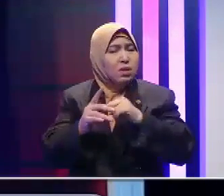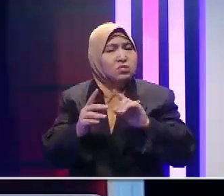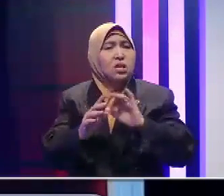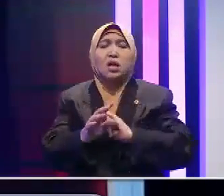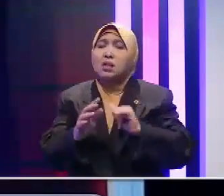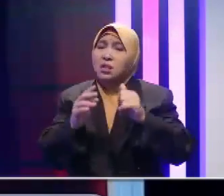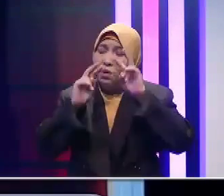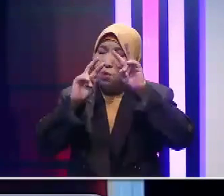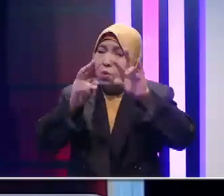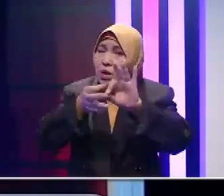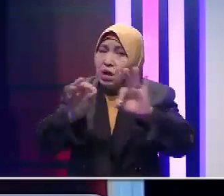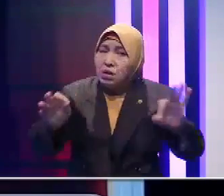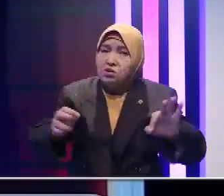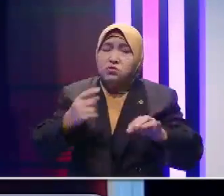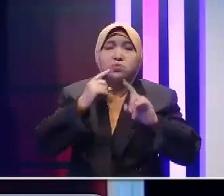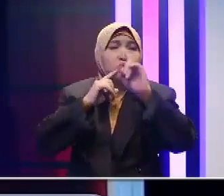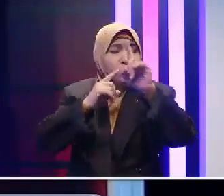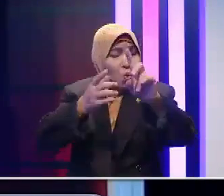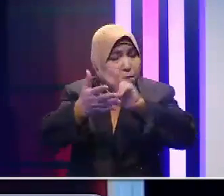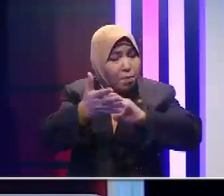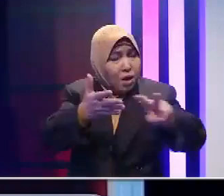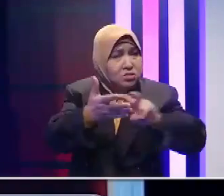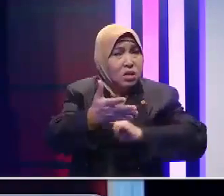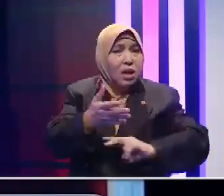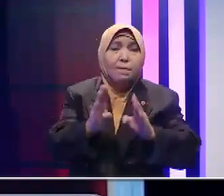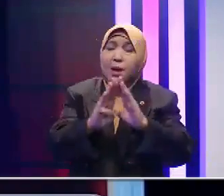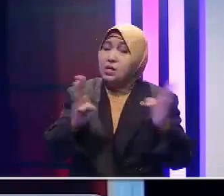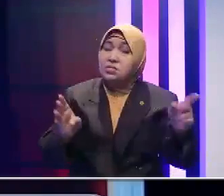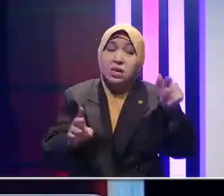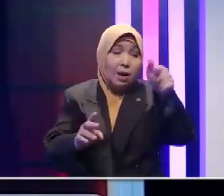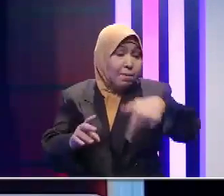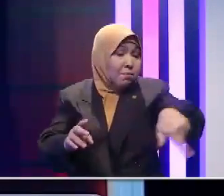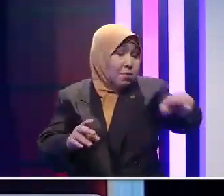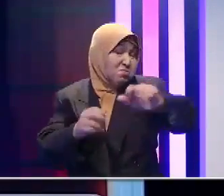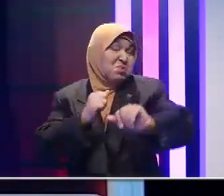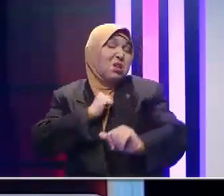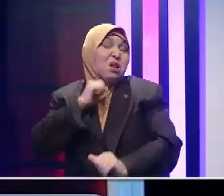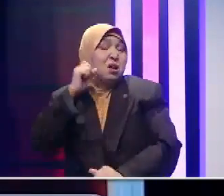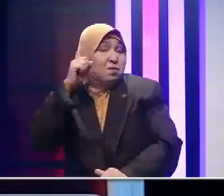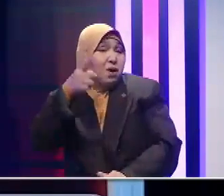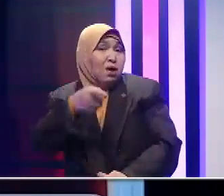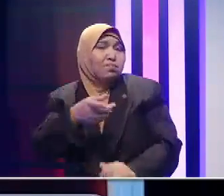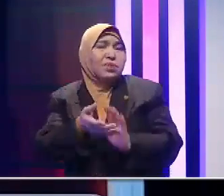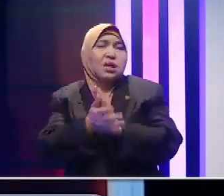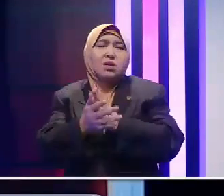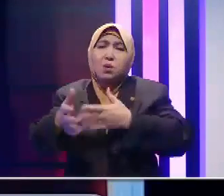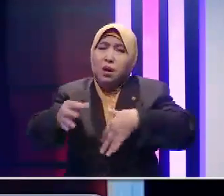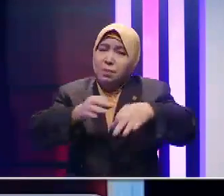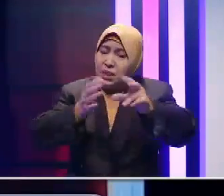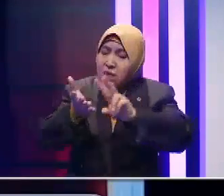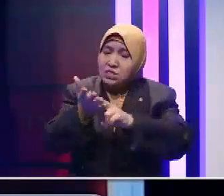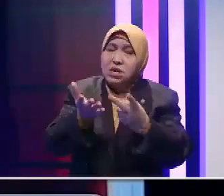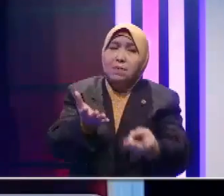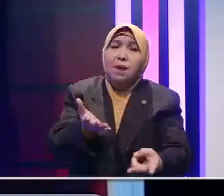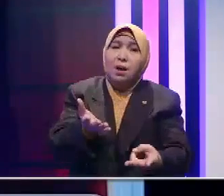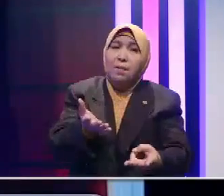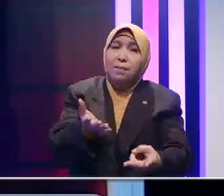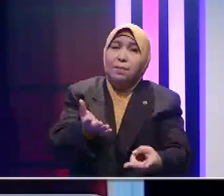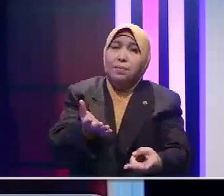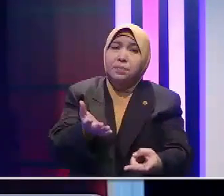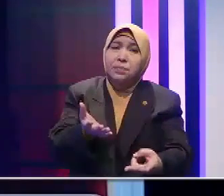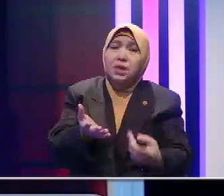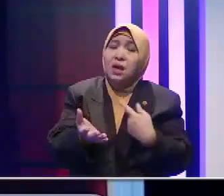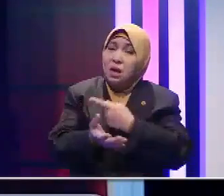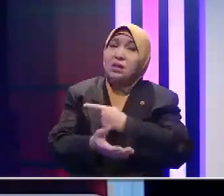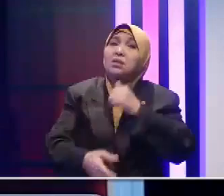ini, saya suruh baca mereka dalam bahasa mereka sendiri. Kan? Quran kan kita ada terjemahan yang berbagai-bagai. Yalah,